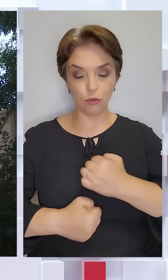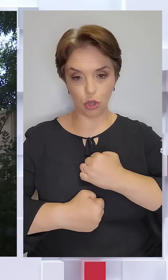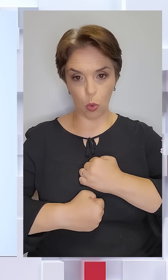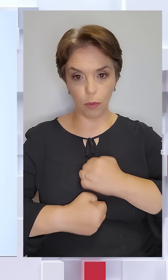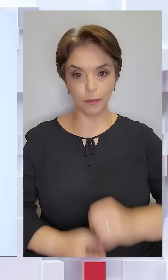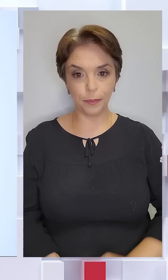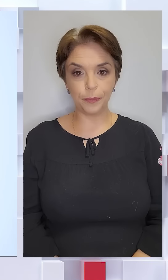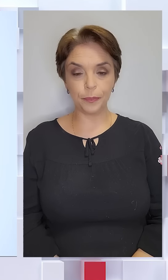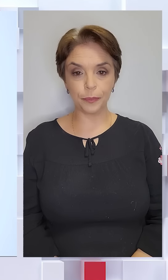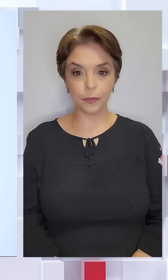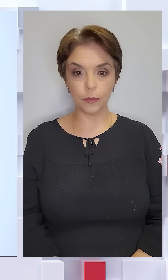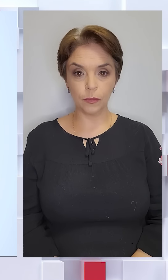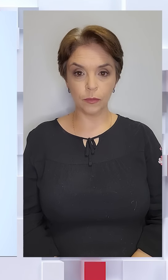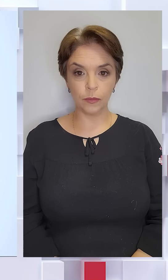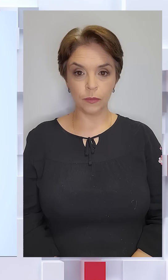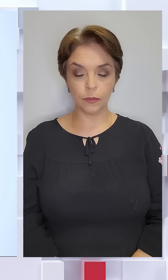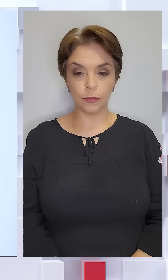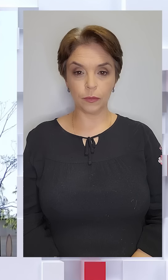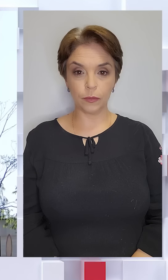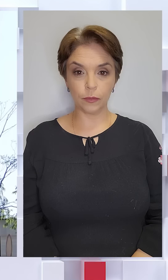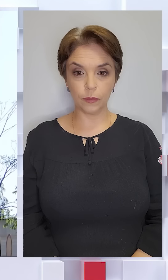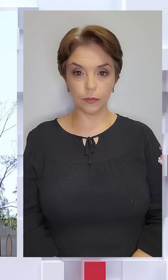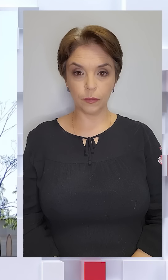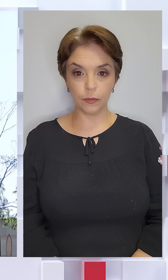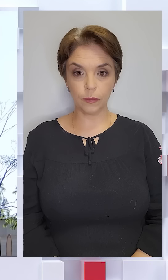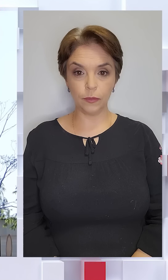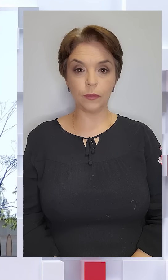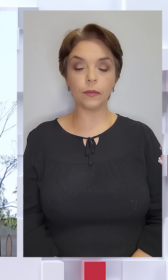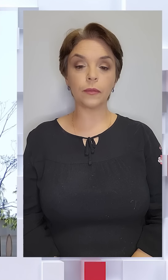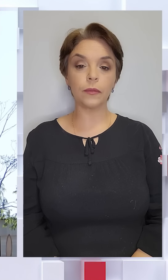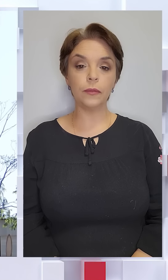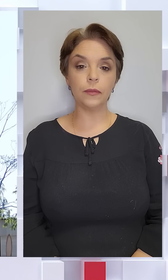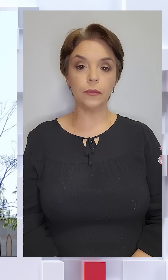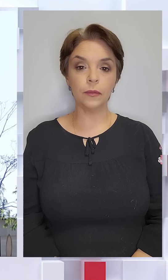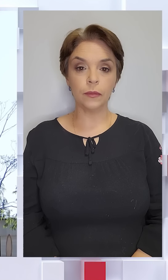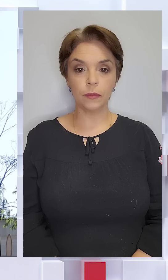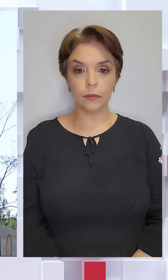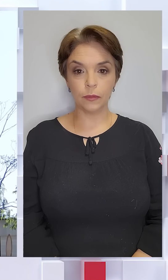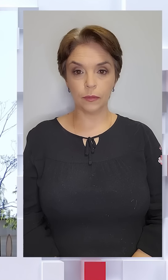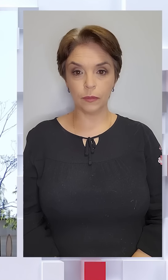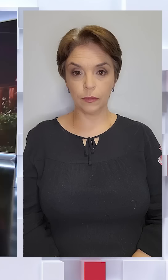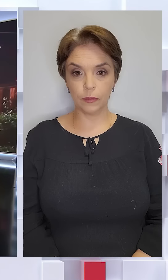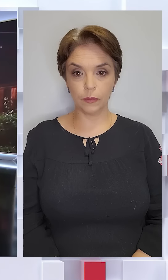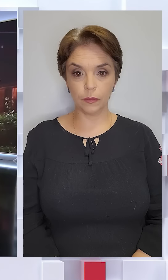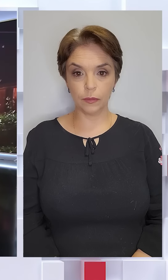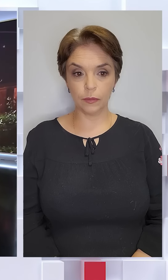жалоби. Анастасія Невірна, Владислав Комишин, Дніпропетровщина, ТСН 1+1, марафон «Єдині новини».